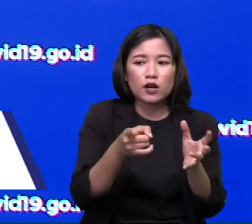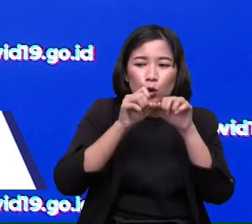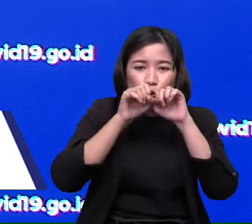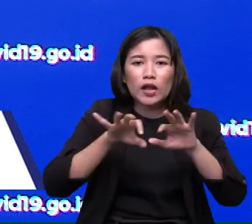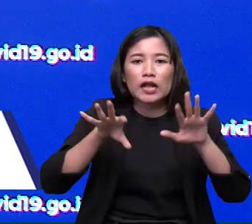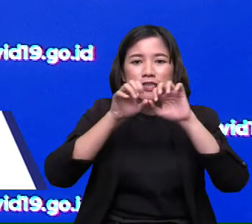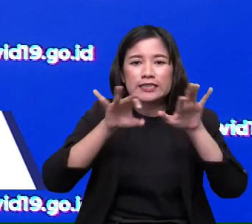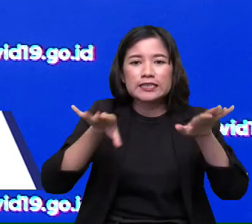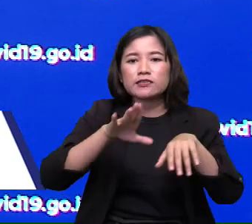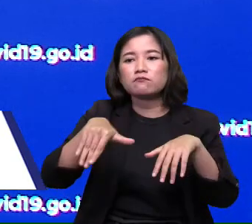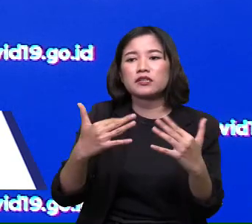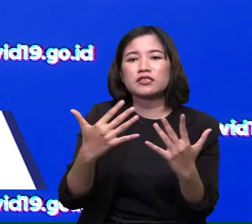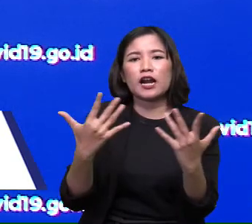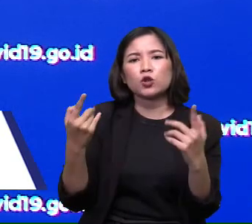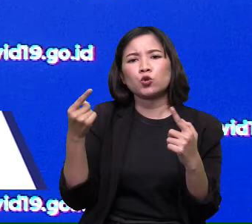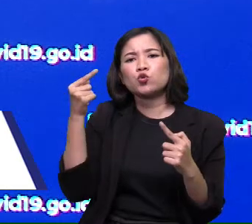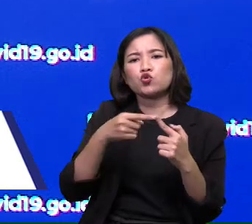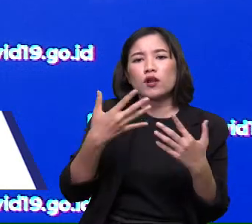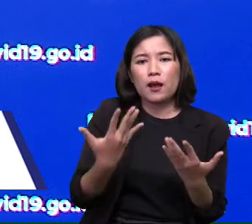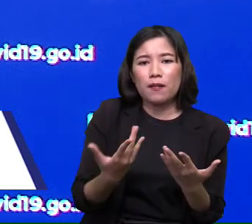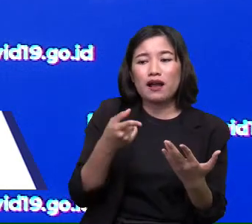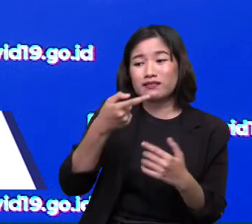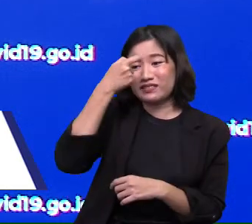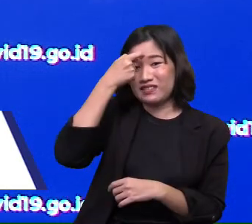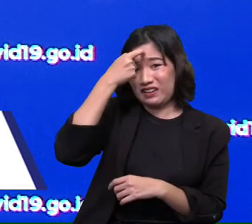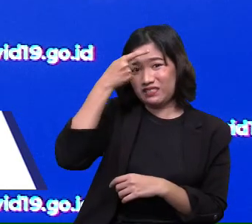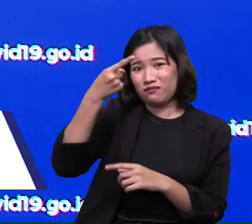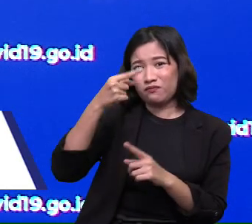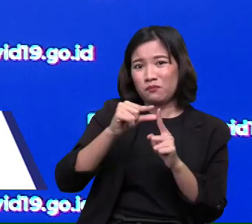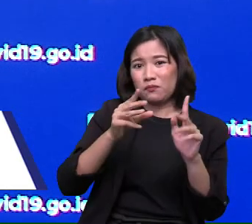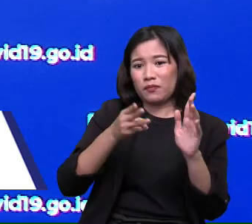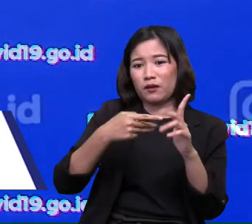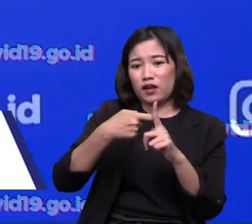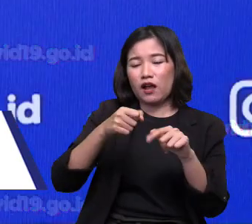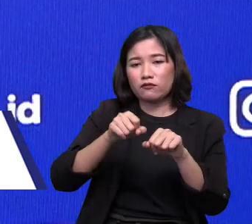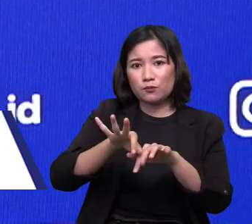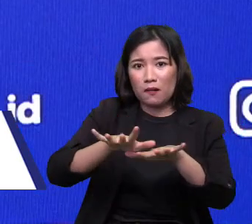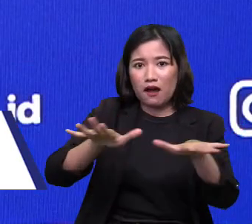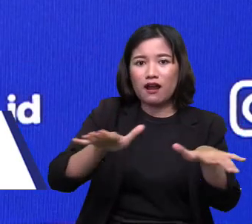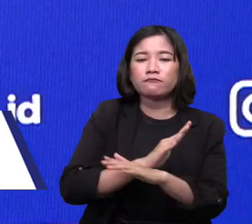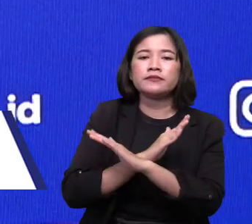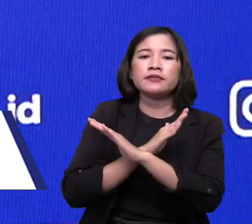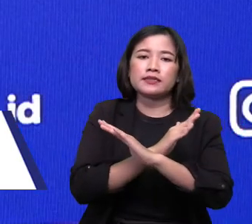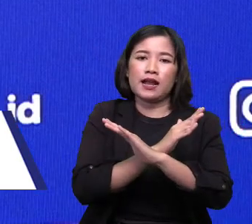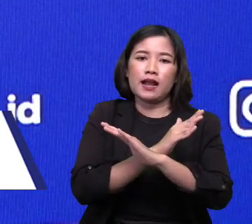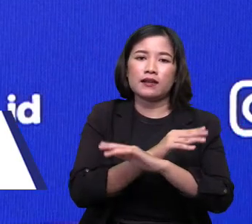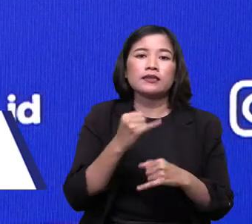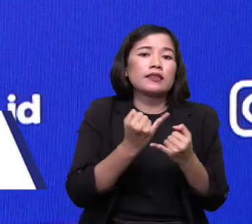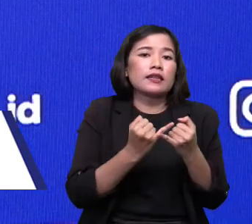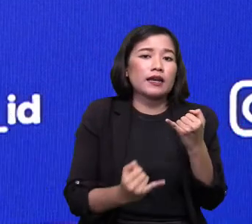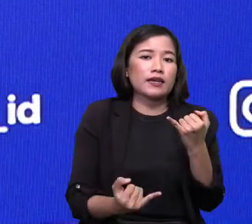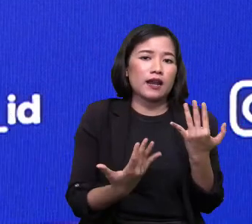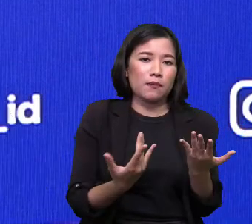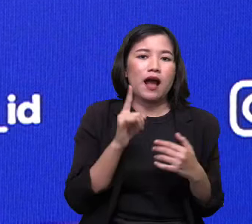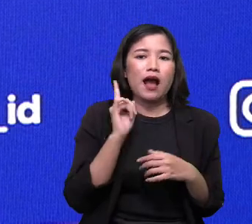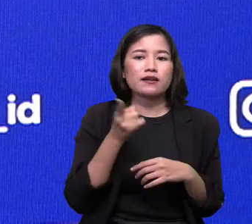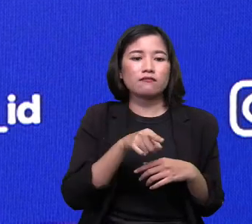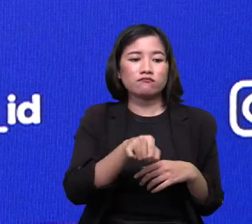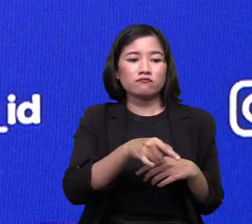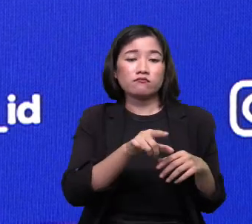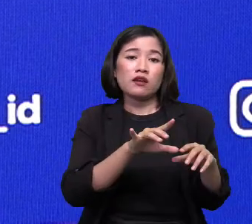kepada masyarakat untuk mencegah penyebaran penyakit tersebut terakhir dengan pembelajaran keterlibatan